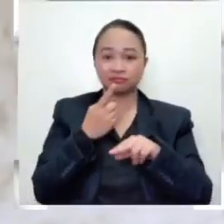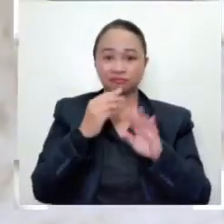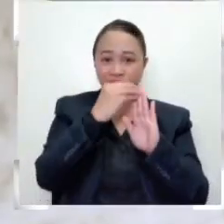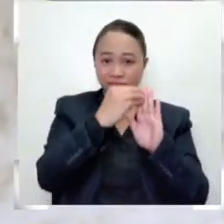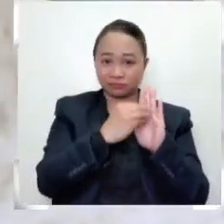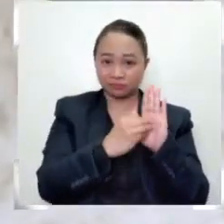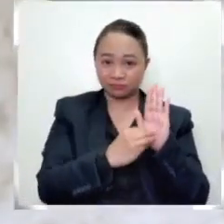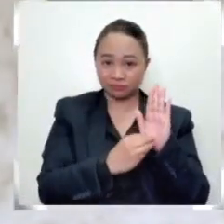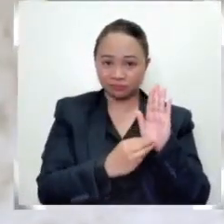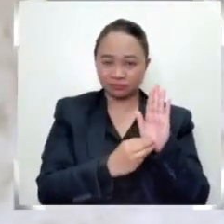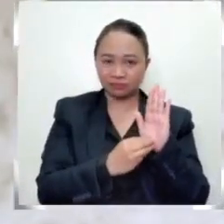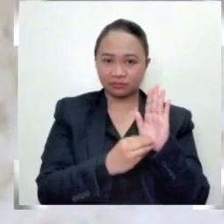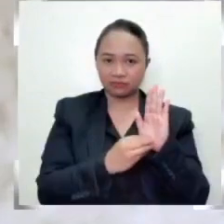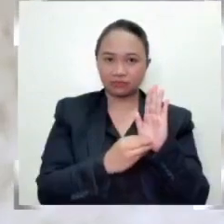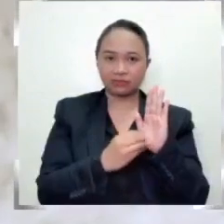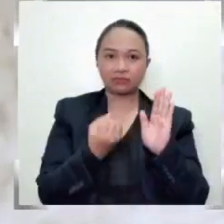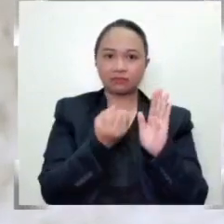sa